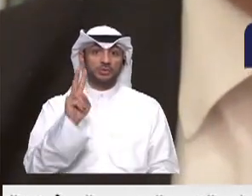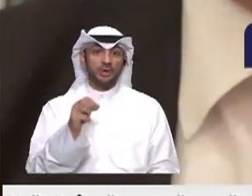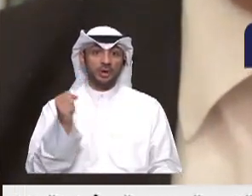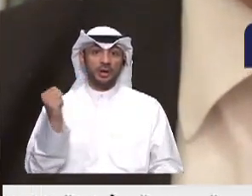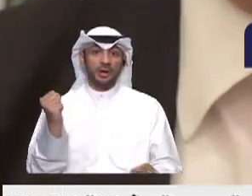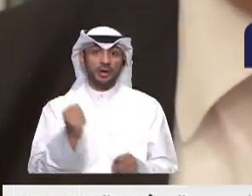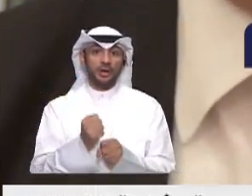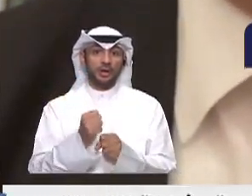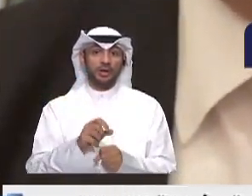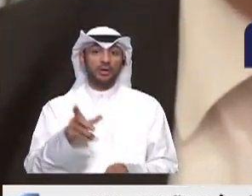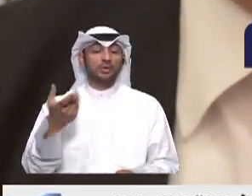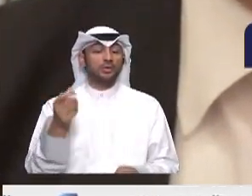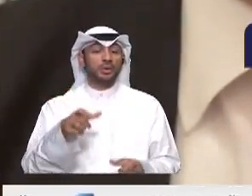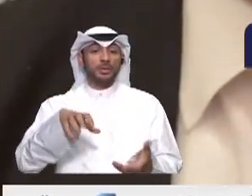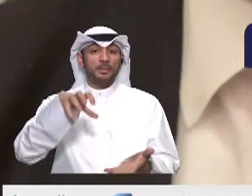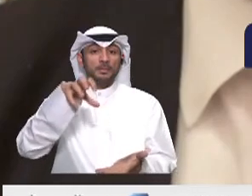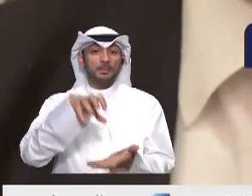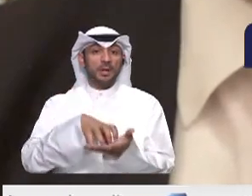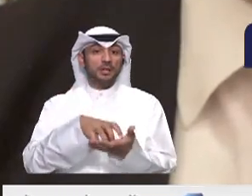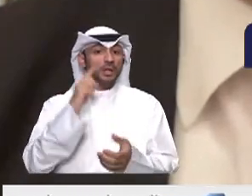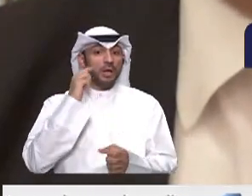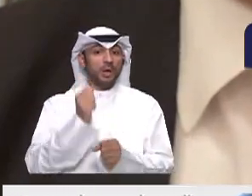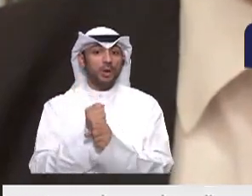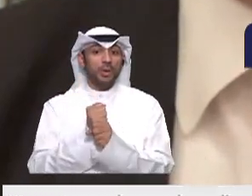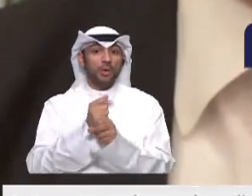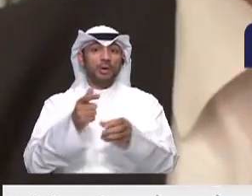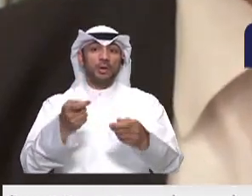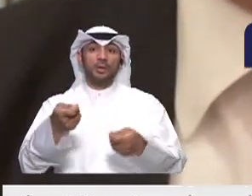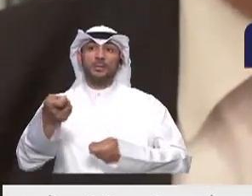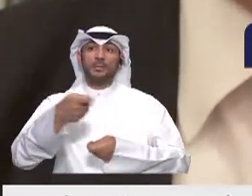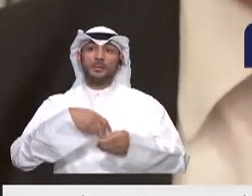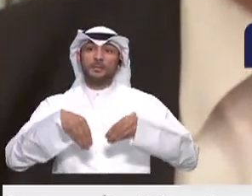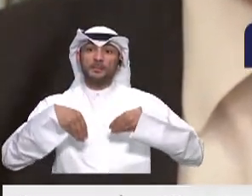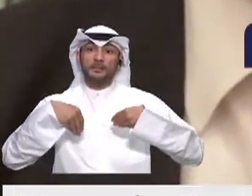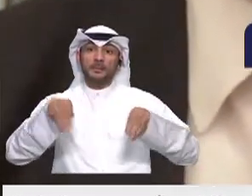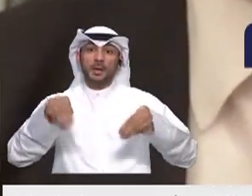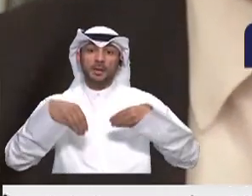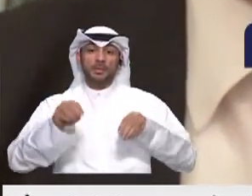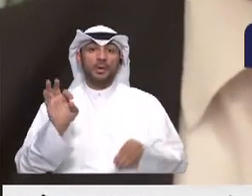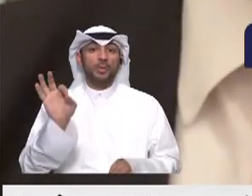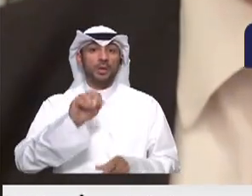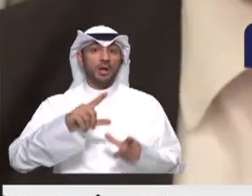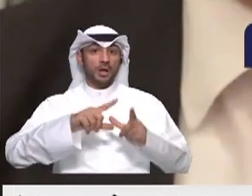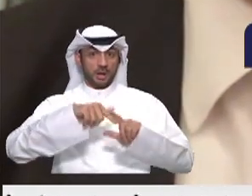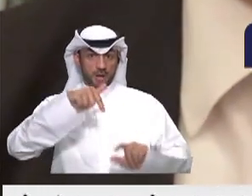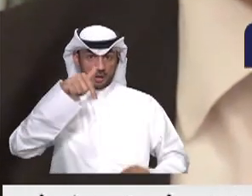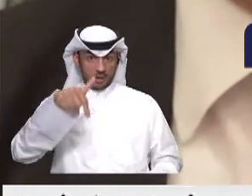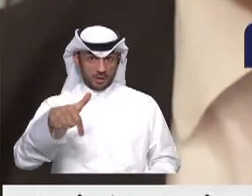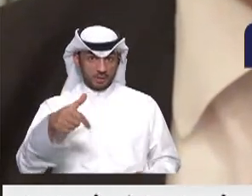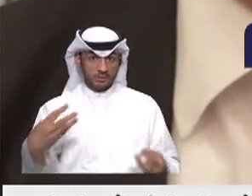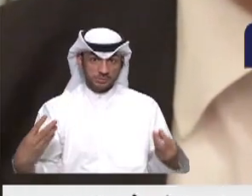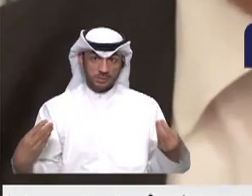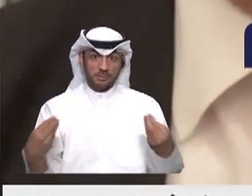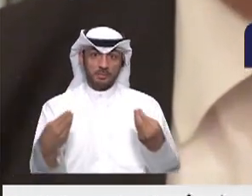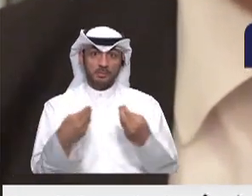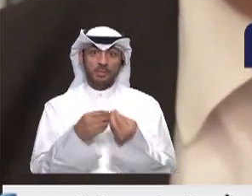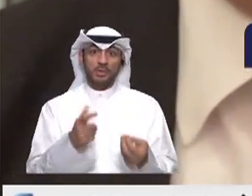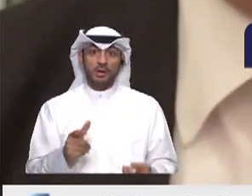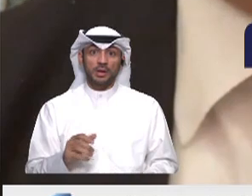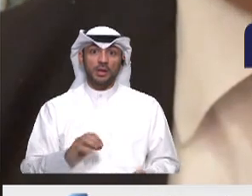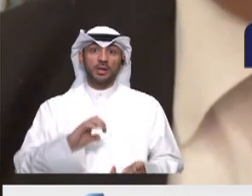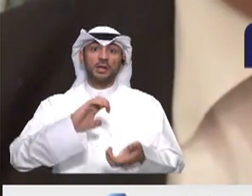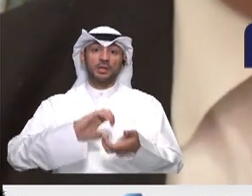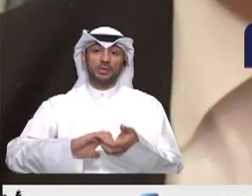منطقة تبادل حر بينها بين دول مجلس التعاون وبين الدول الأعضاء